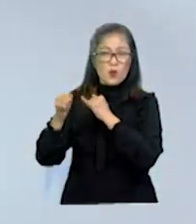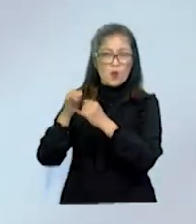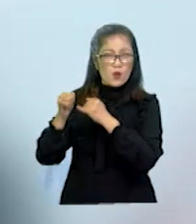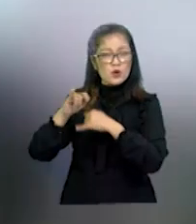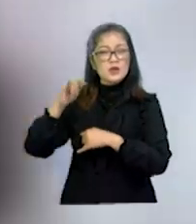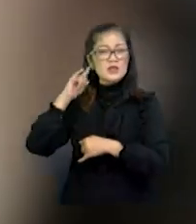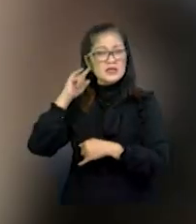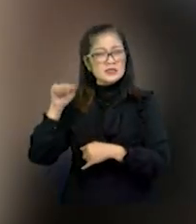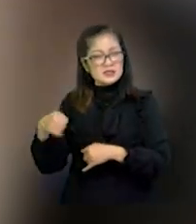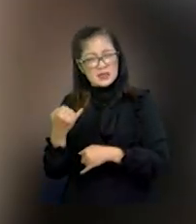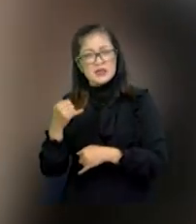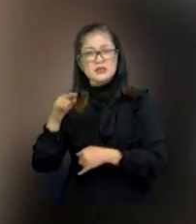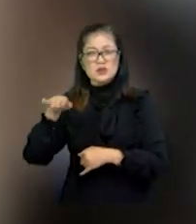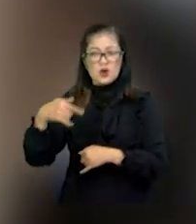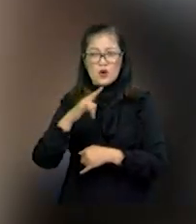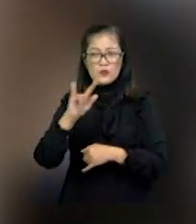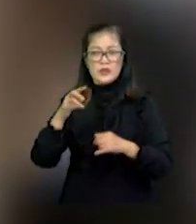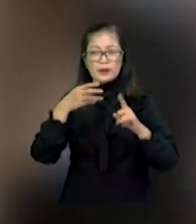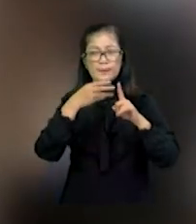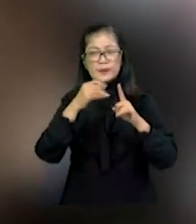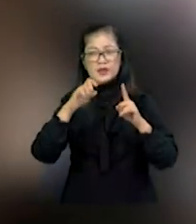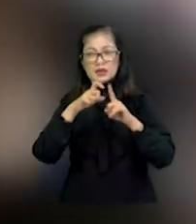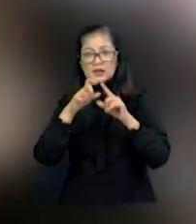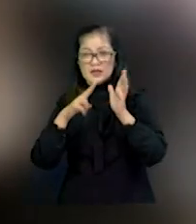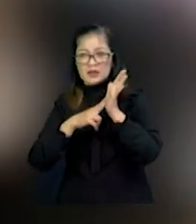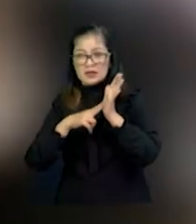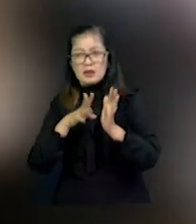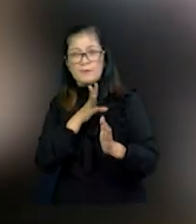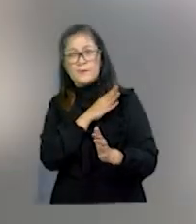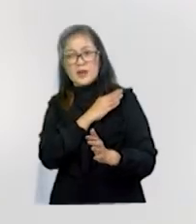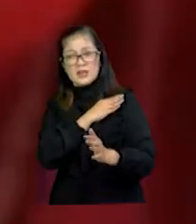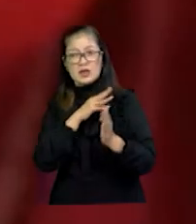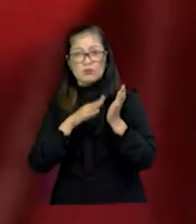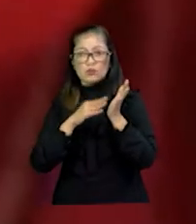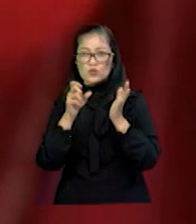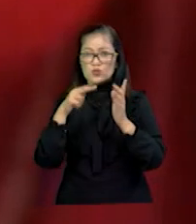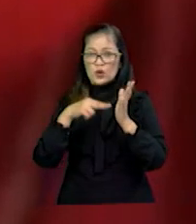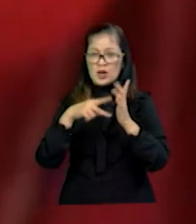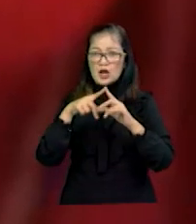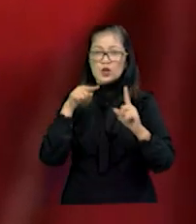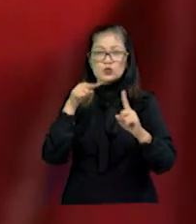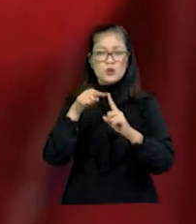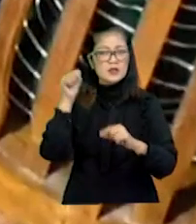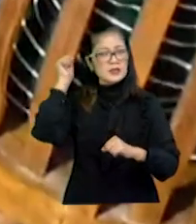Cacian pelaku yang mengaku bidan di Kabupaten Muna ini ditujukan kepada Ibu Negara Iryana Joko Widodo.